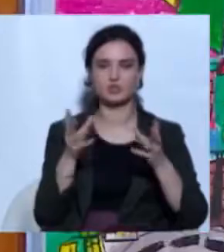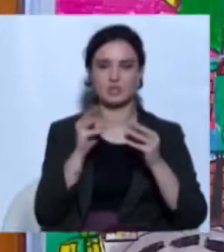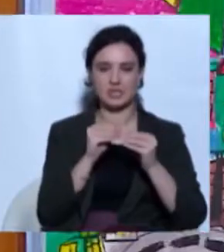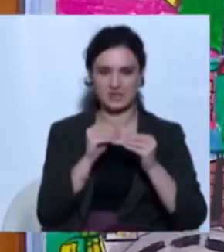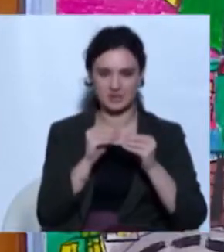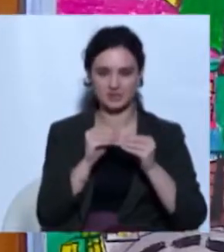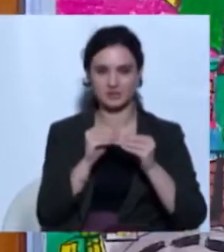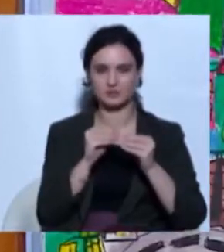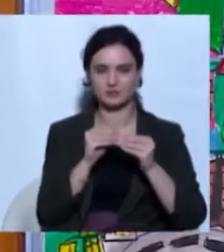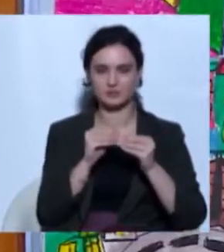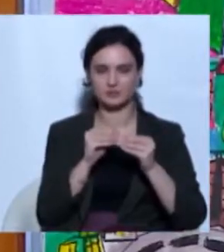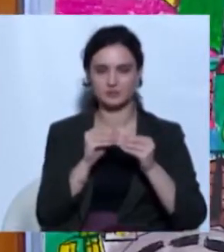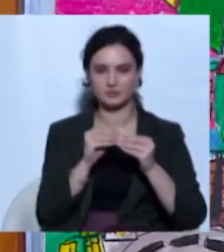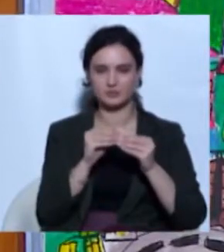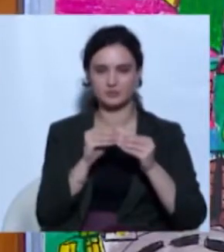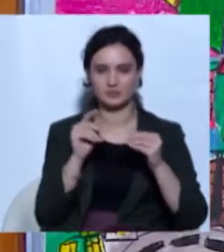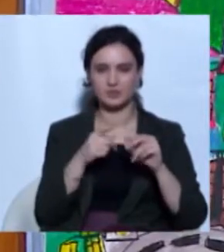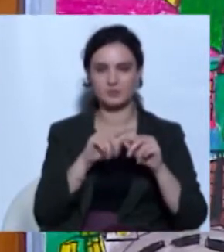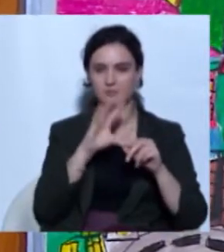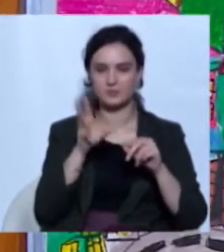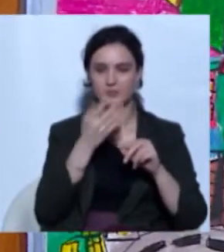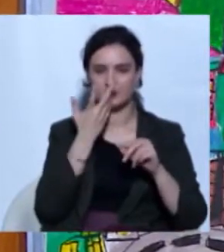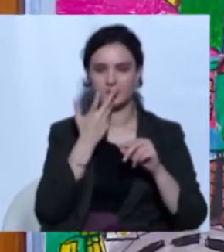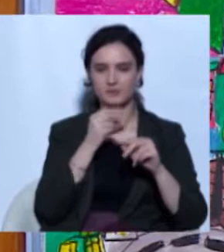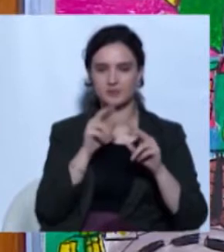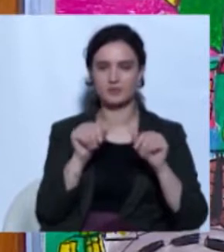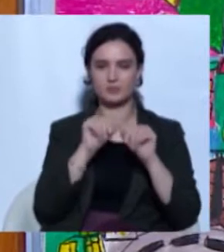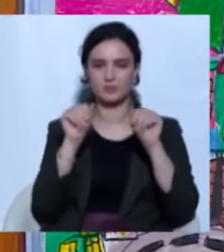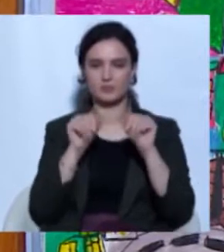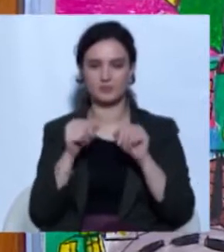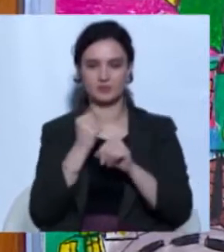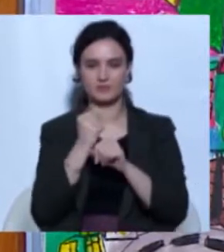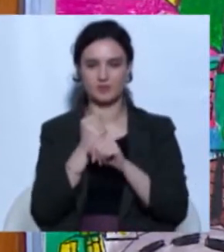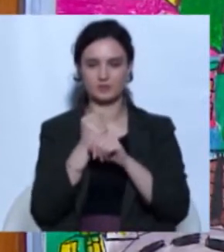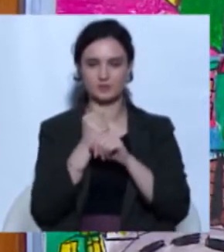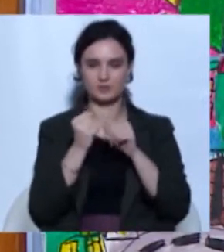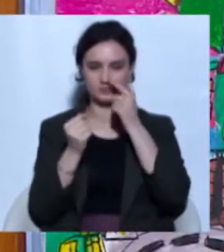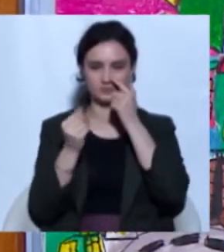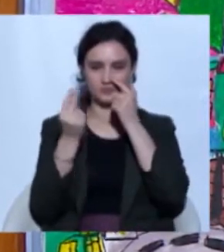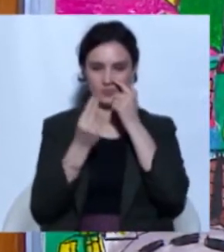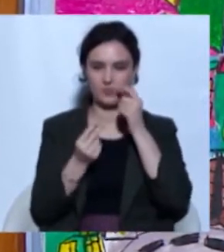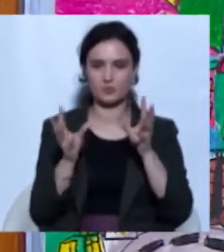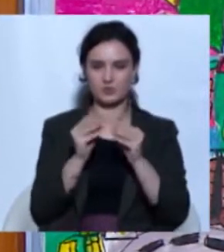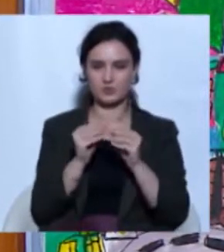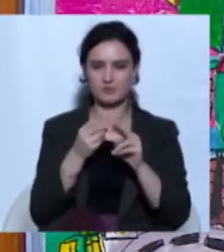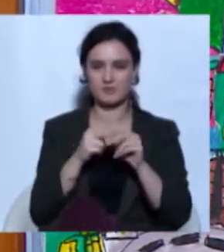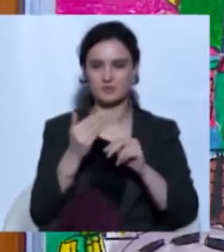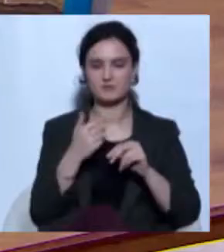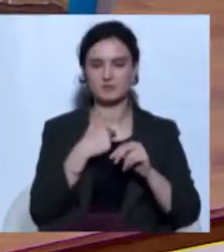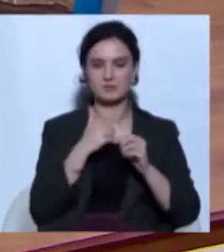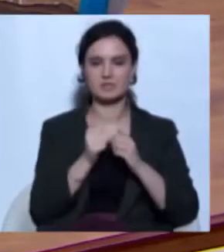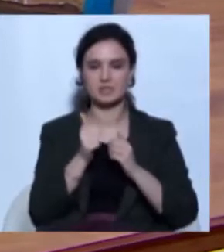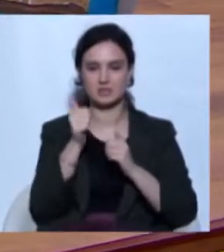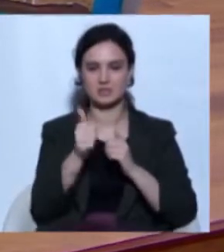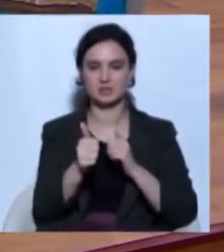შედგენილი, კონტრასტული. აი ამ ფერებით და ფორმებით გავაკეთოთ კომპოზიციები. ამისათვის მე